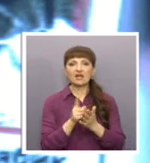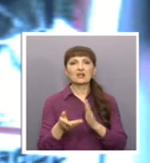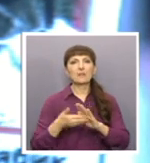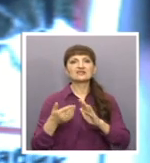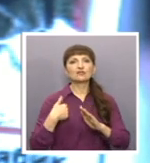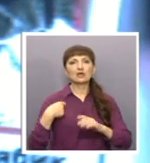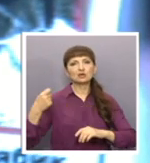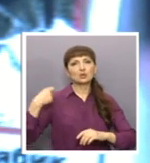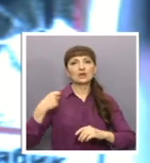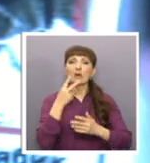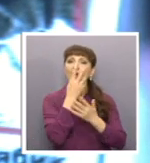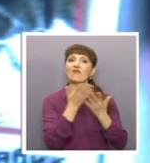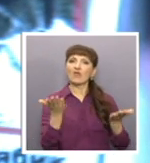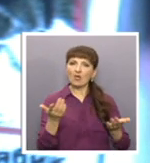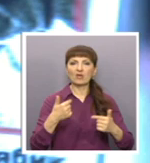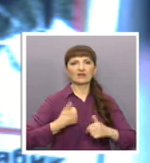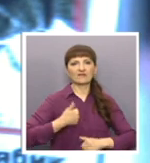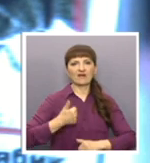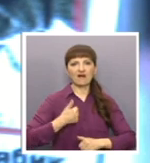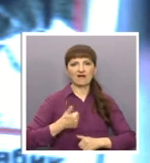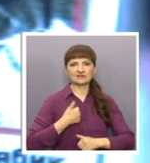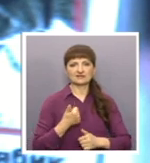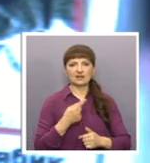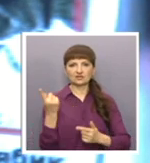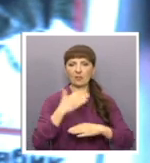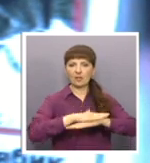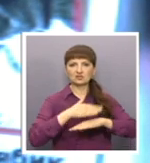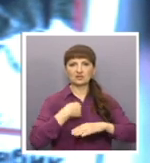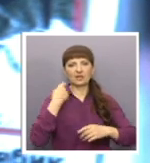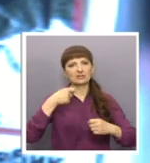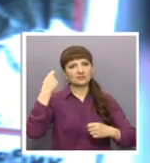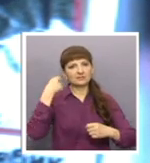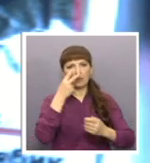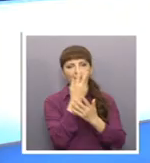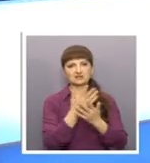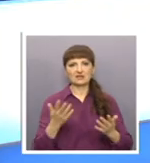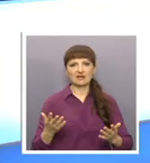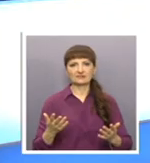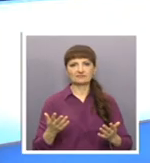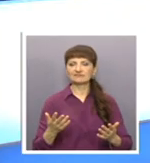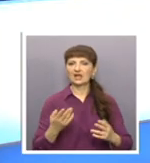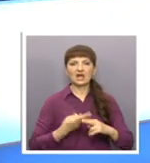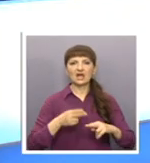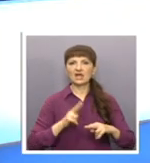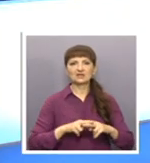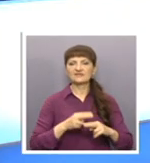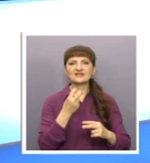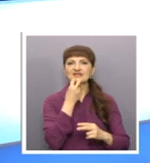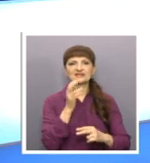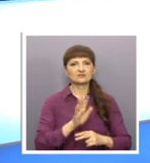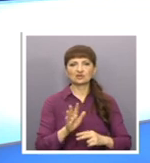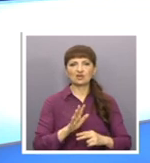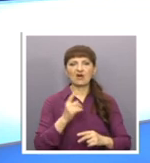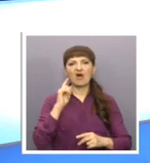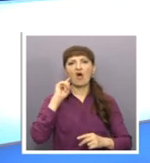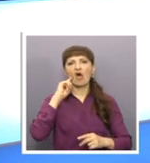нас, журналистов, чтобы мы обязательно о благородном поступке написали и показали. Это не смешно, а до